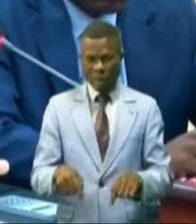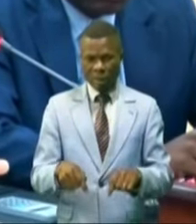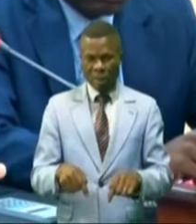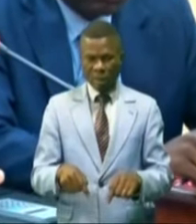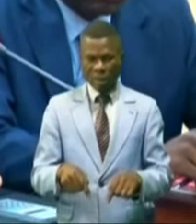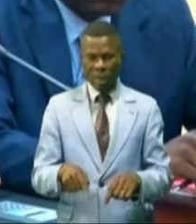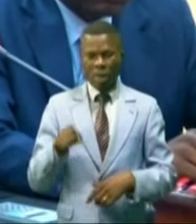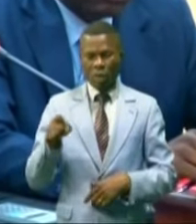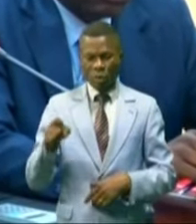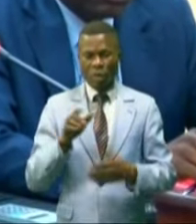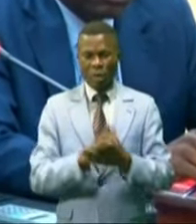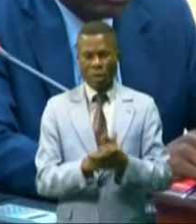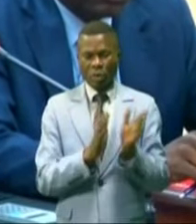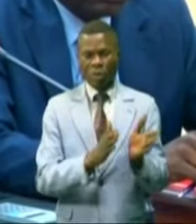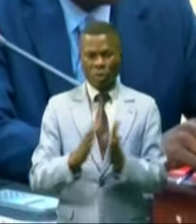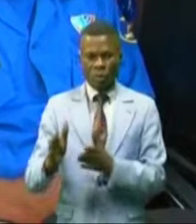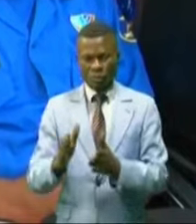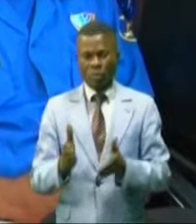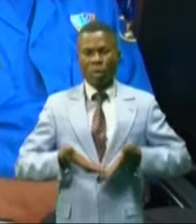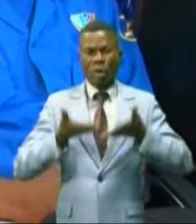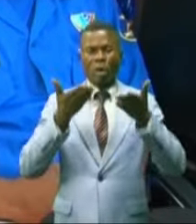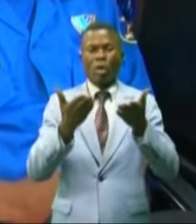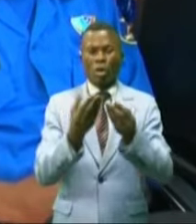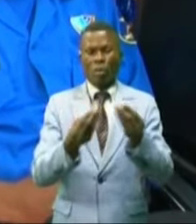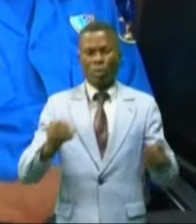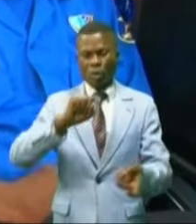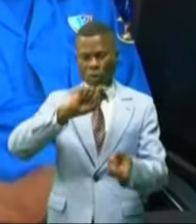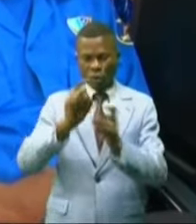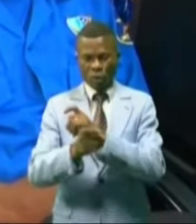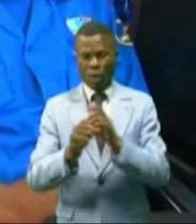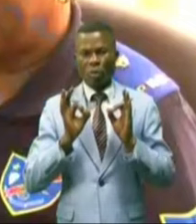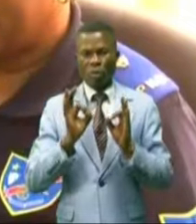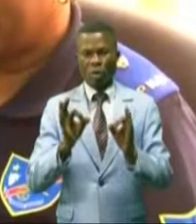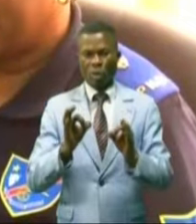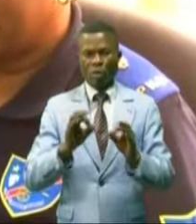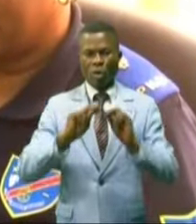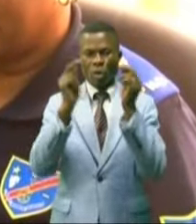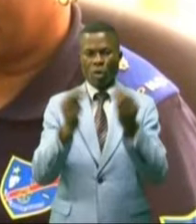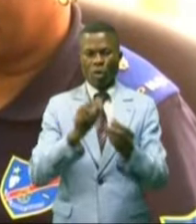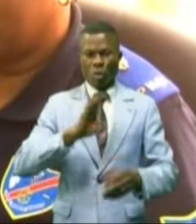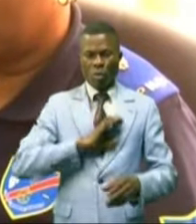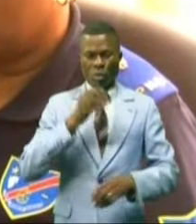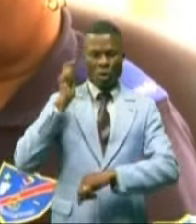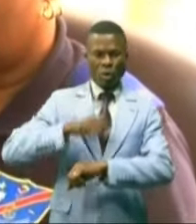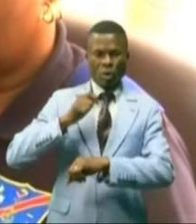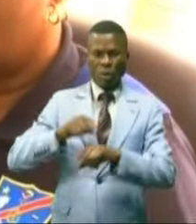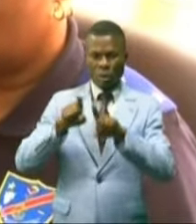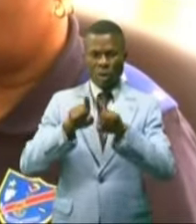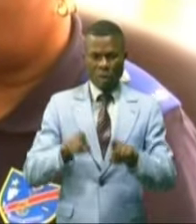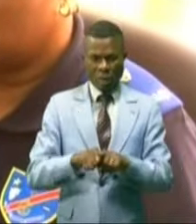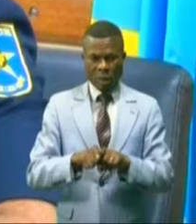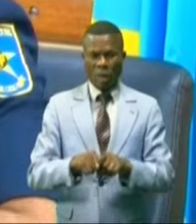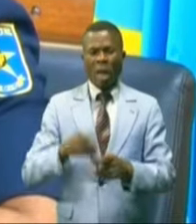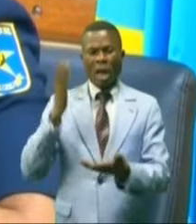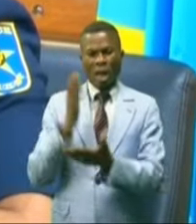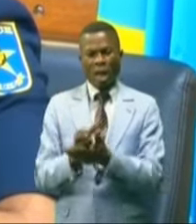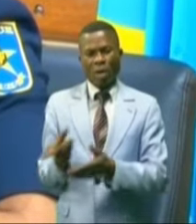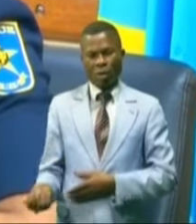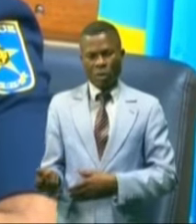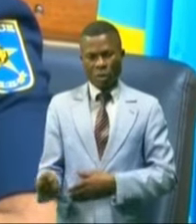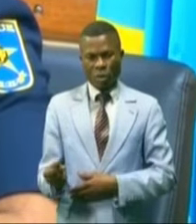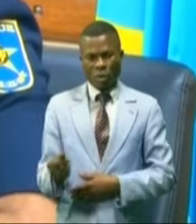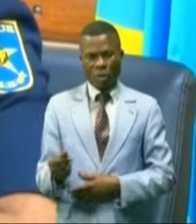sont d'une part faire des propositions de réformes au sein de la police, la justice, la lutte contre la corruption et les